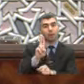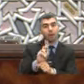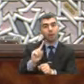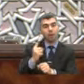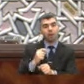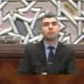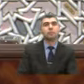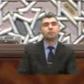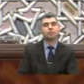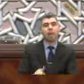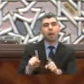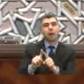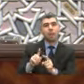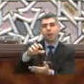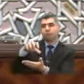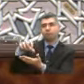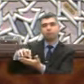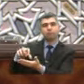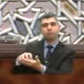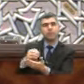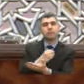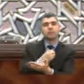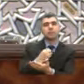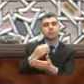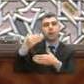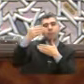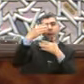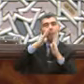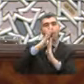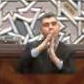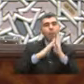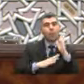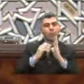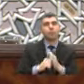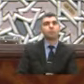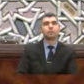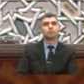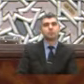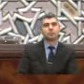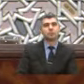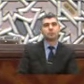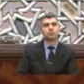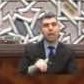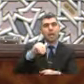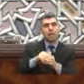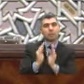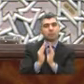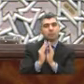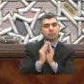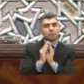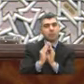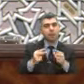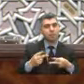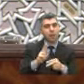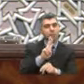الحسيني تصنيف المستشفيات المغربية للسيدات والسادة النواب المحترمين من فريق العدالة والتنمية،